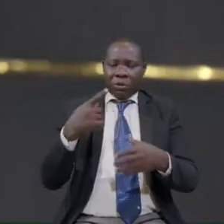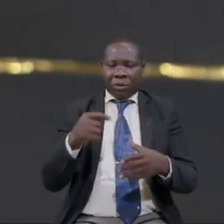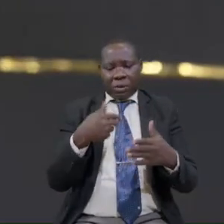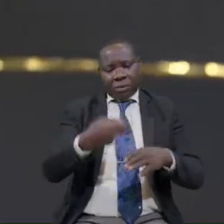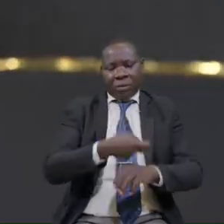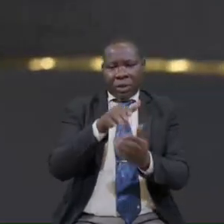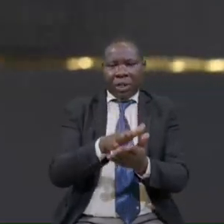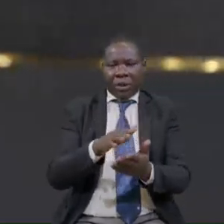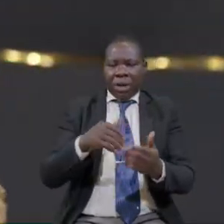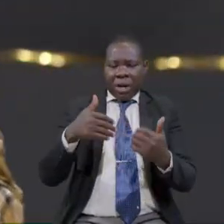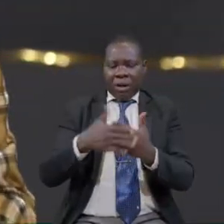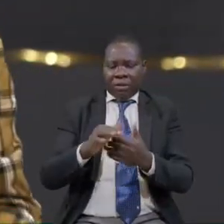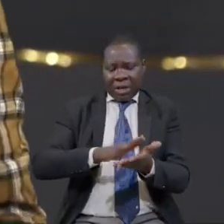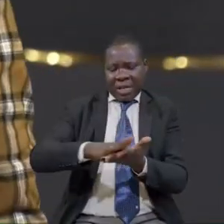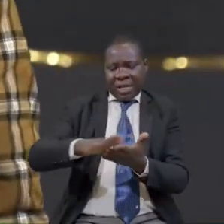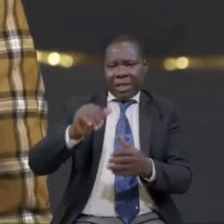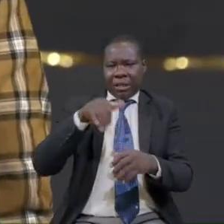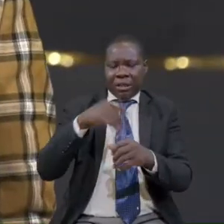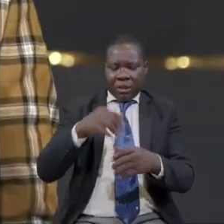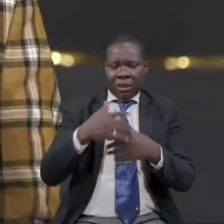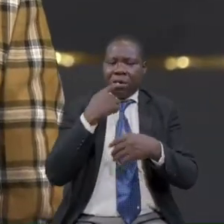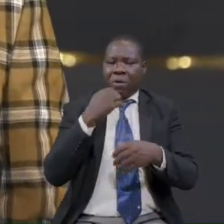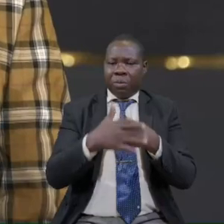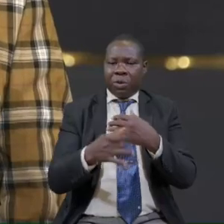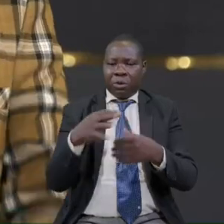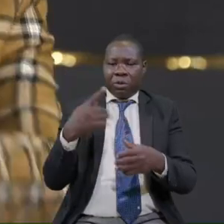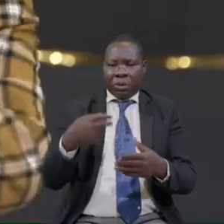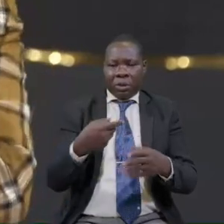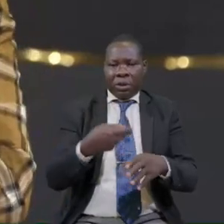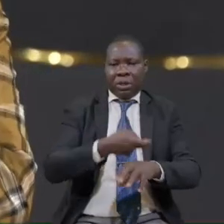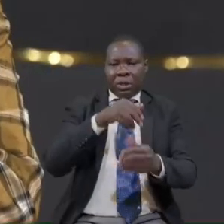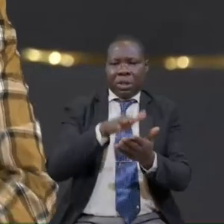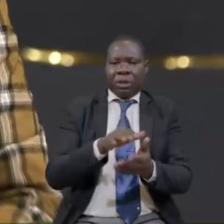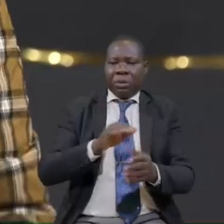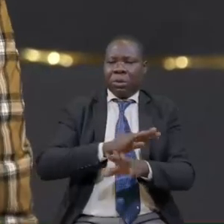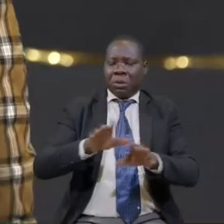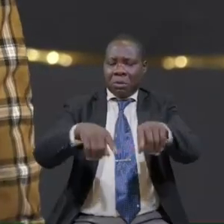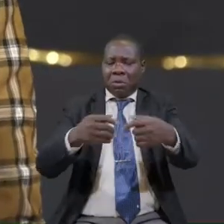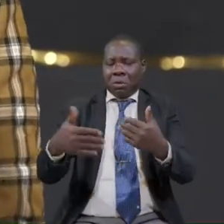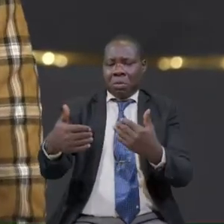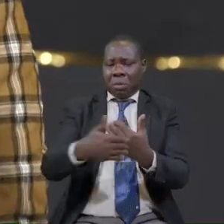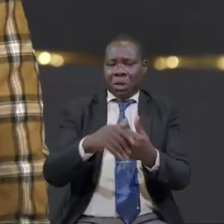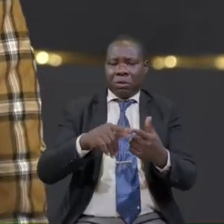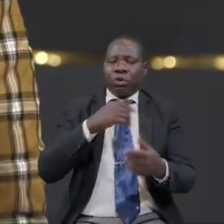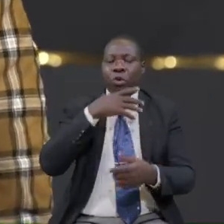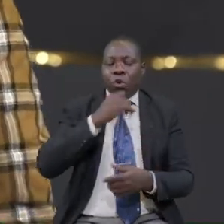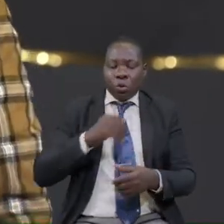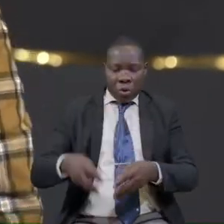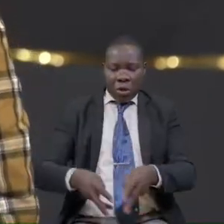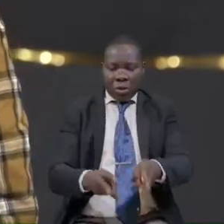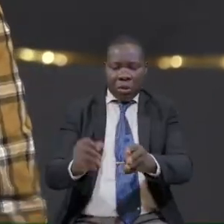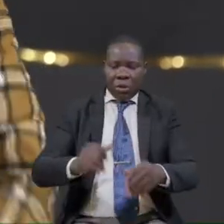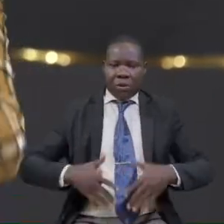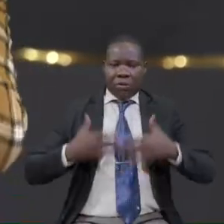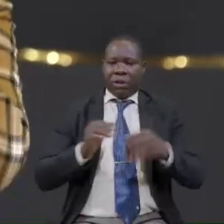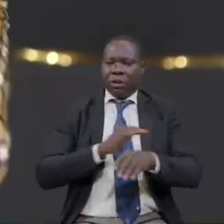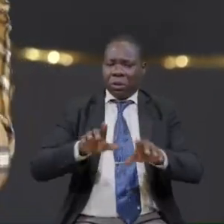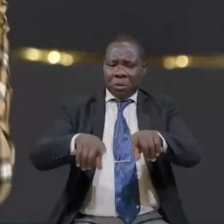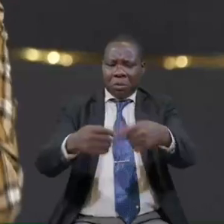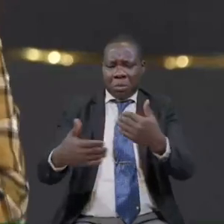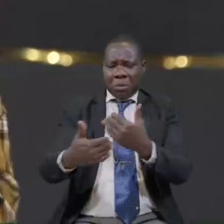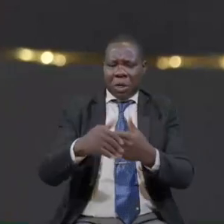dans le sang de l'agneau. Ils ne sont pas retournés à l'ancien style de vie, ils ne sont pas retournés à l'ancienne